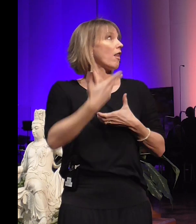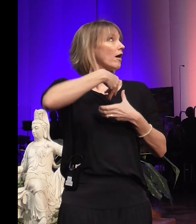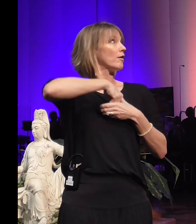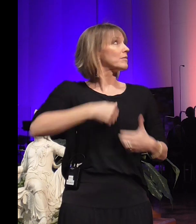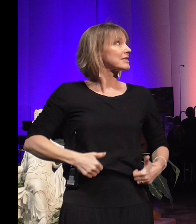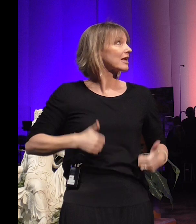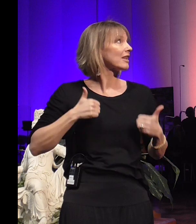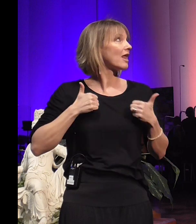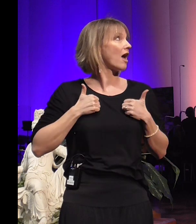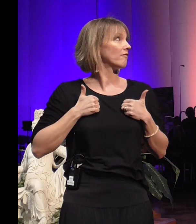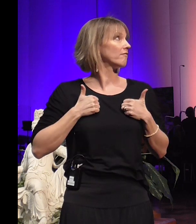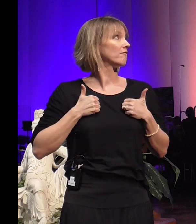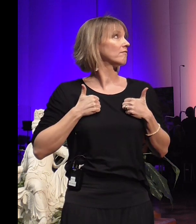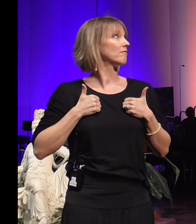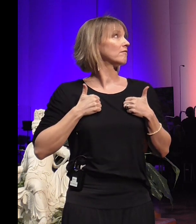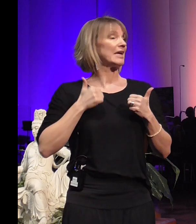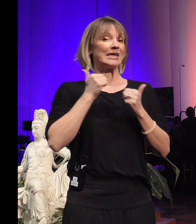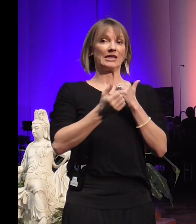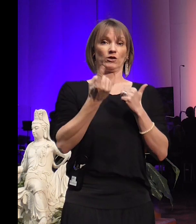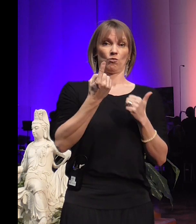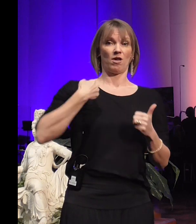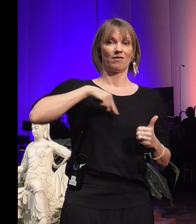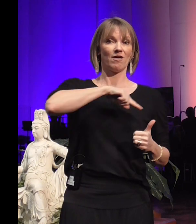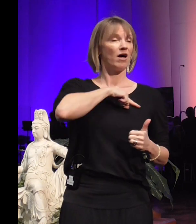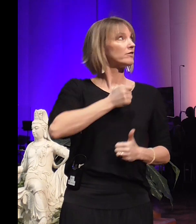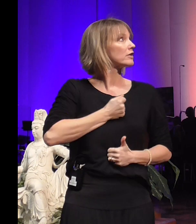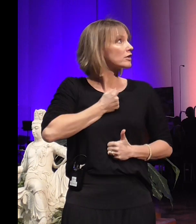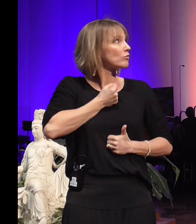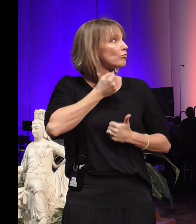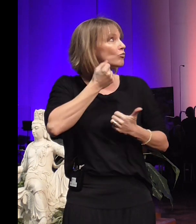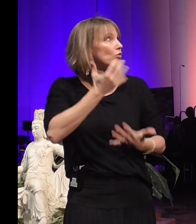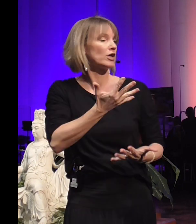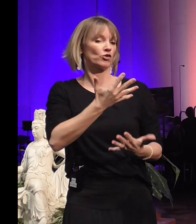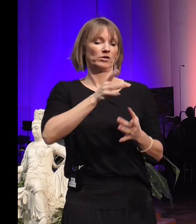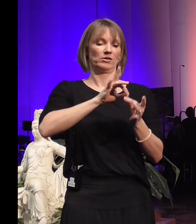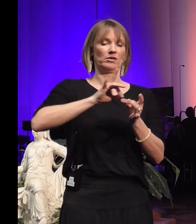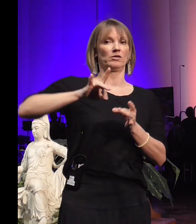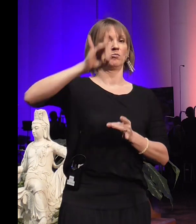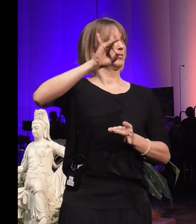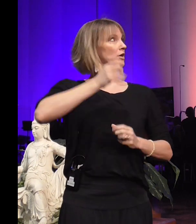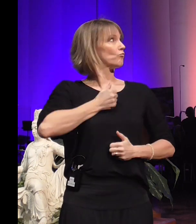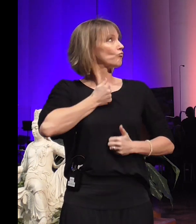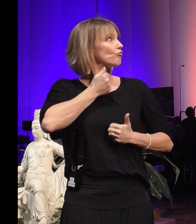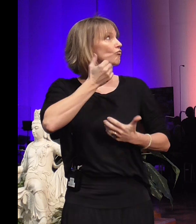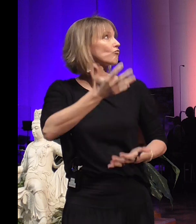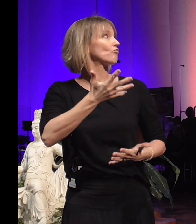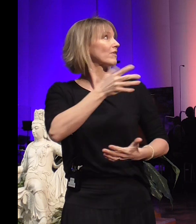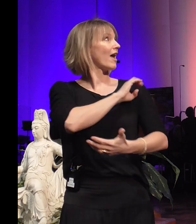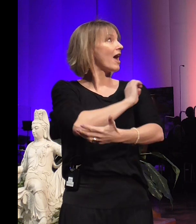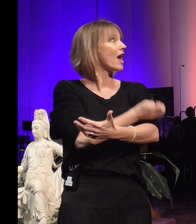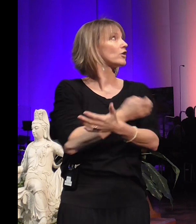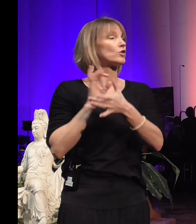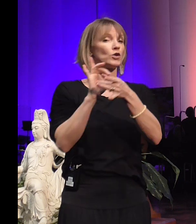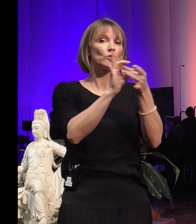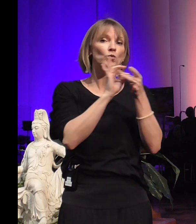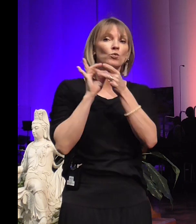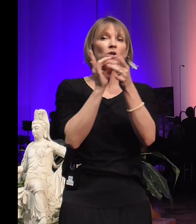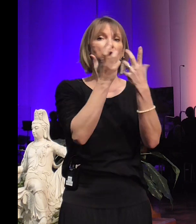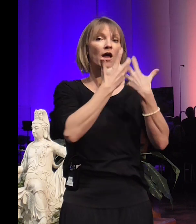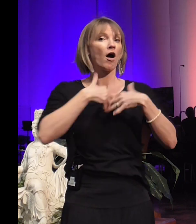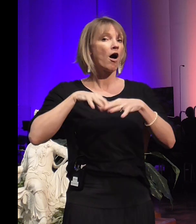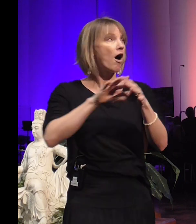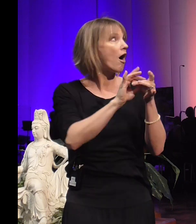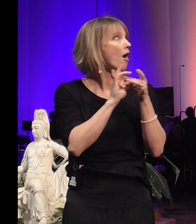із нас є вираженням Духа через енергії єдності та гармонії,